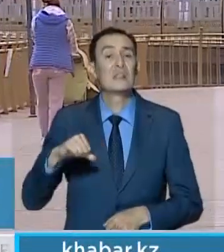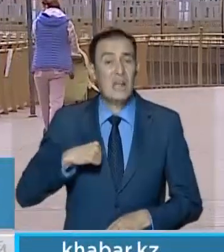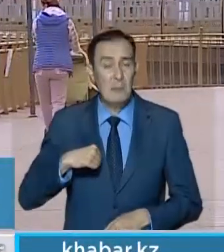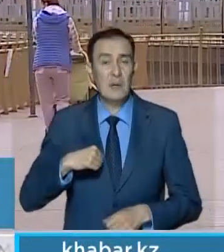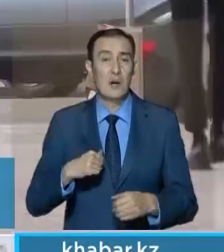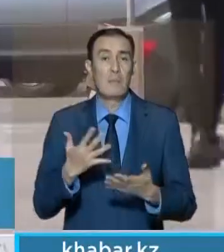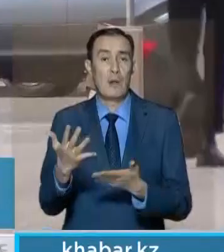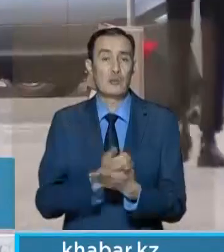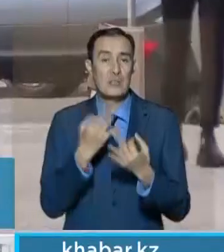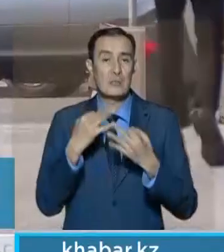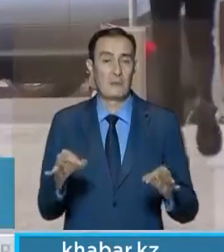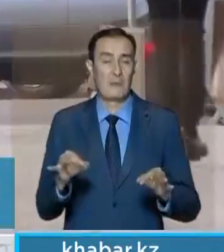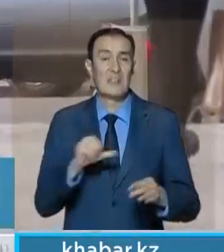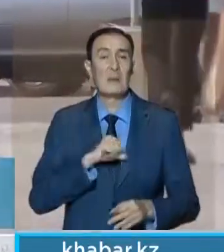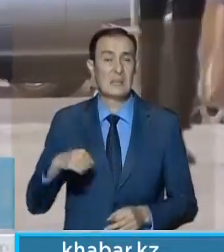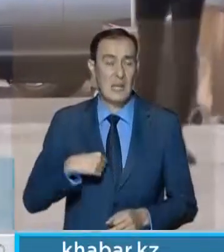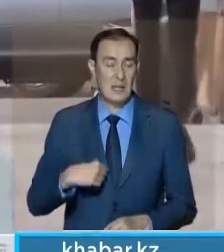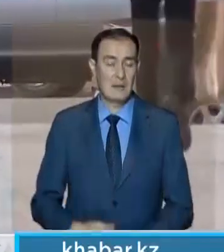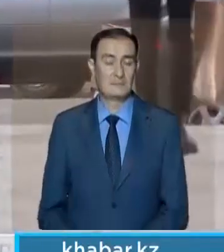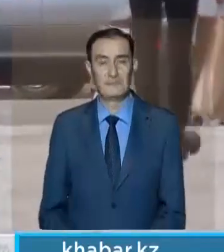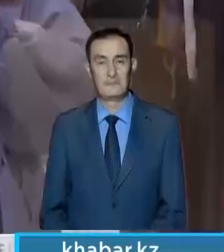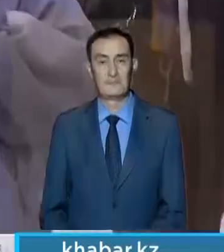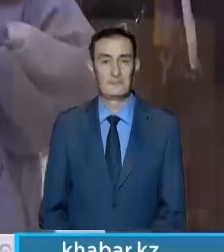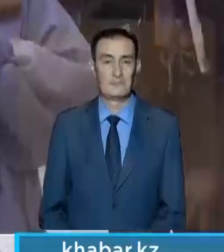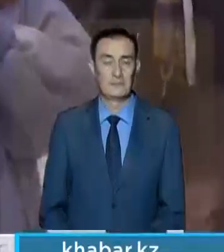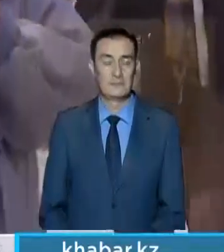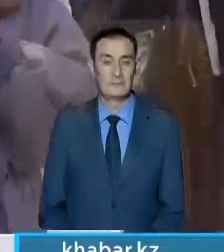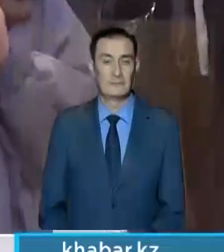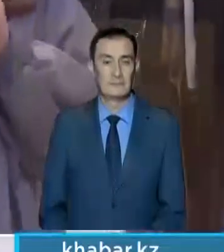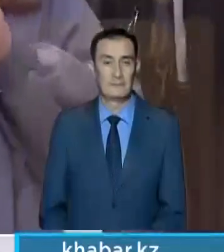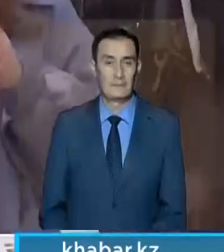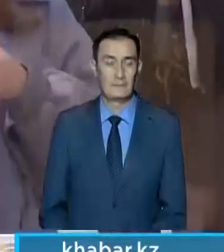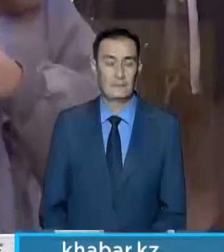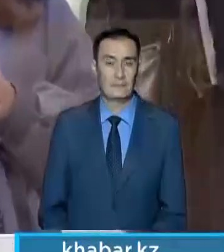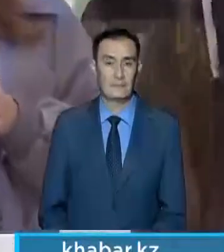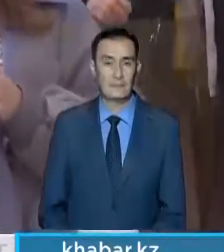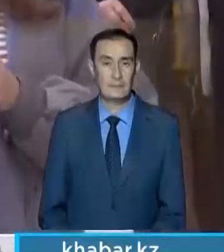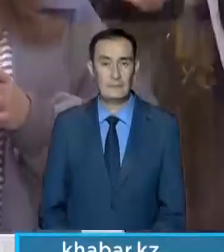доступных баз данных самостоятельно. Алина Бржанова, Алибек Алиев, Хабар.